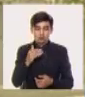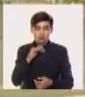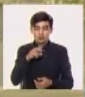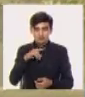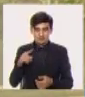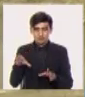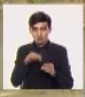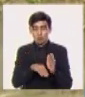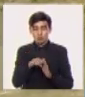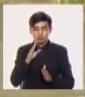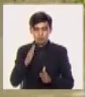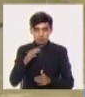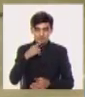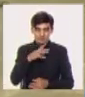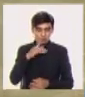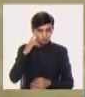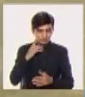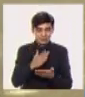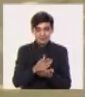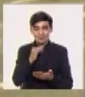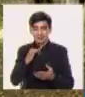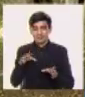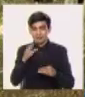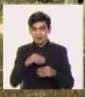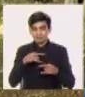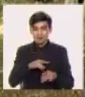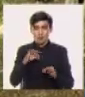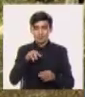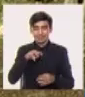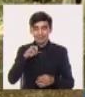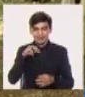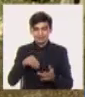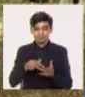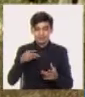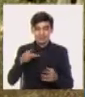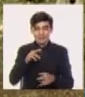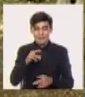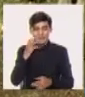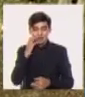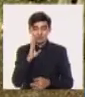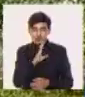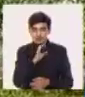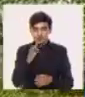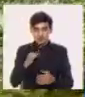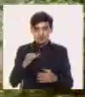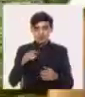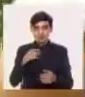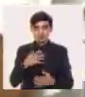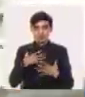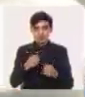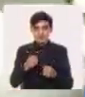ситуация изменится к лучшему, но просит чиновников продумать процедуру прохождения тестов для беременных так, чтобы не рисковать здоровьем матери и